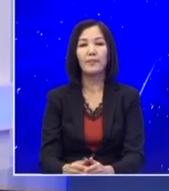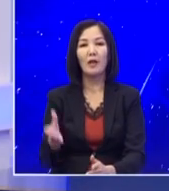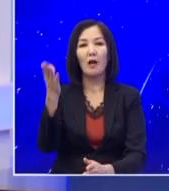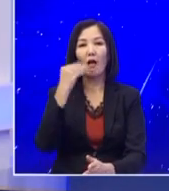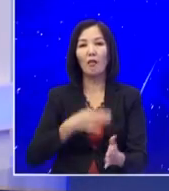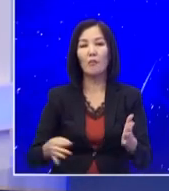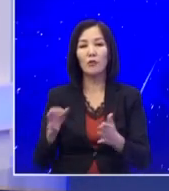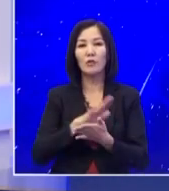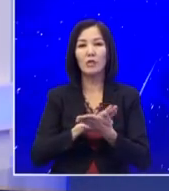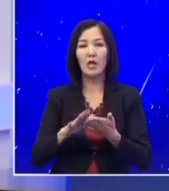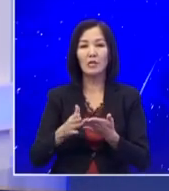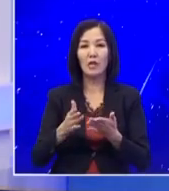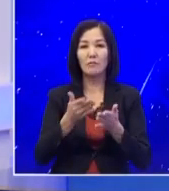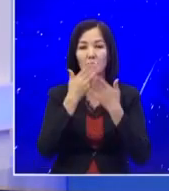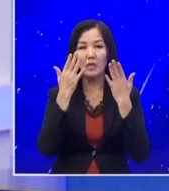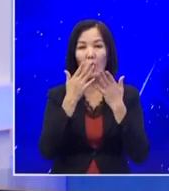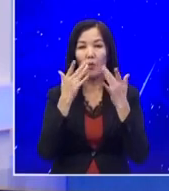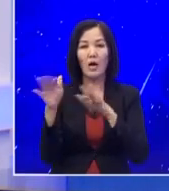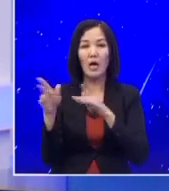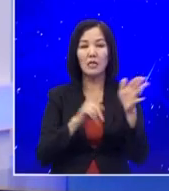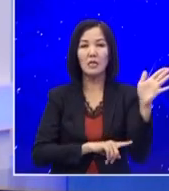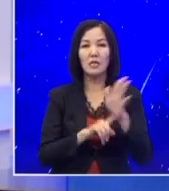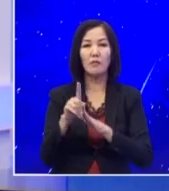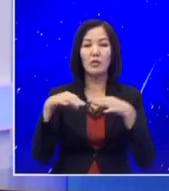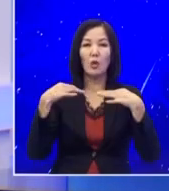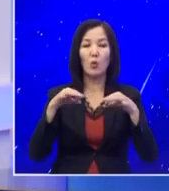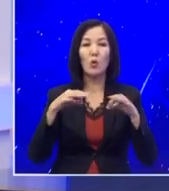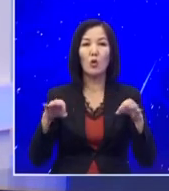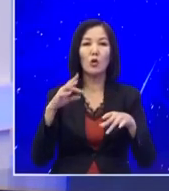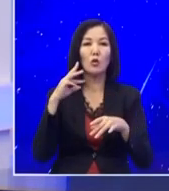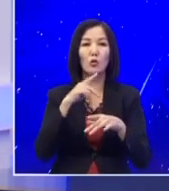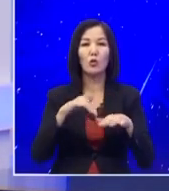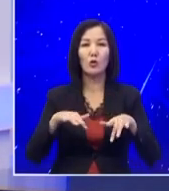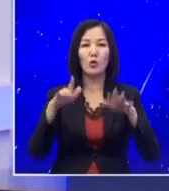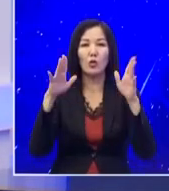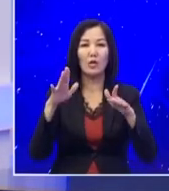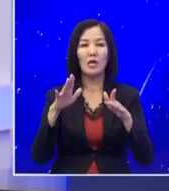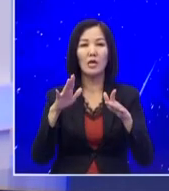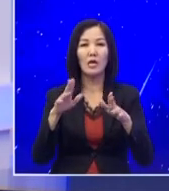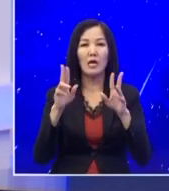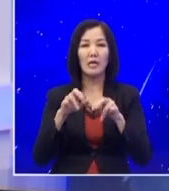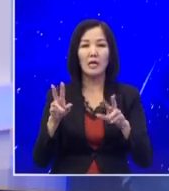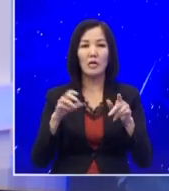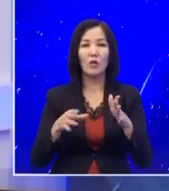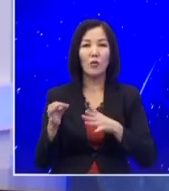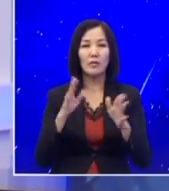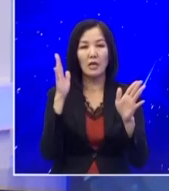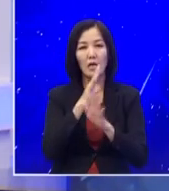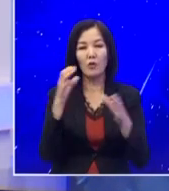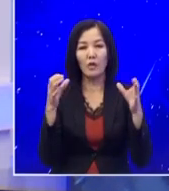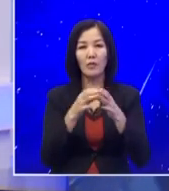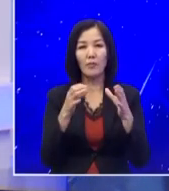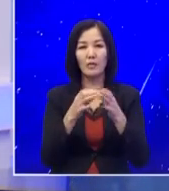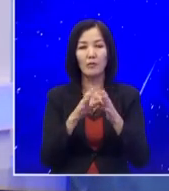Алматы облысында таза ауа акциясы басталды. Көлік түтінінің экологиялық зиянын анықтайтын рейдтік шараны облыстық экология департаменті